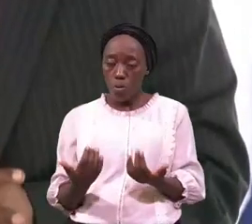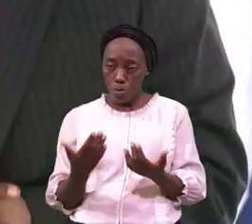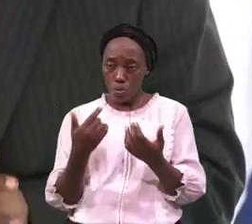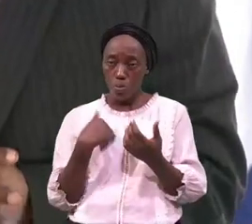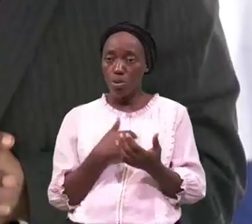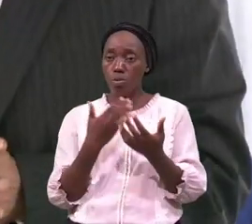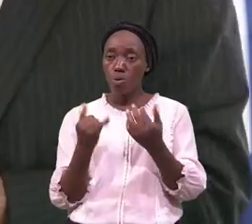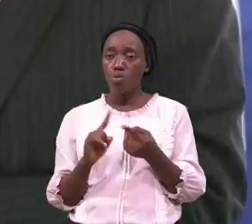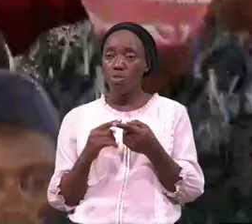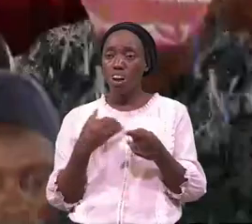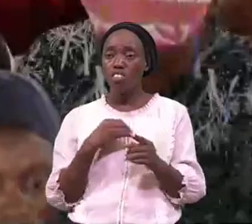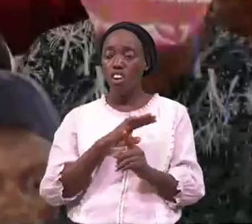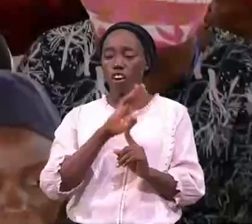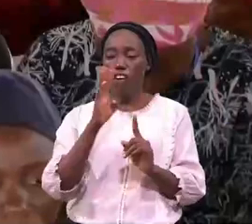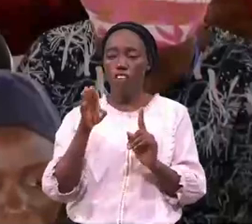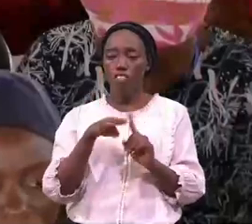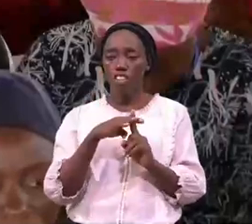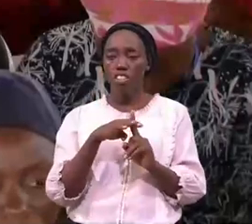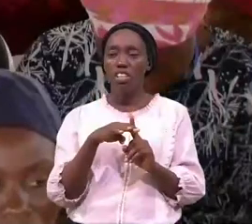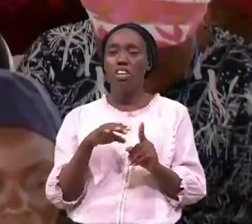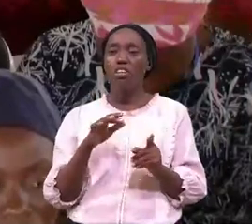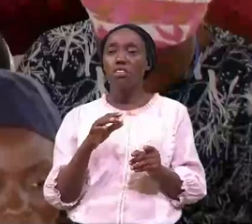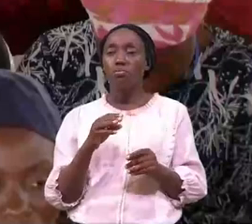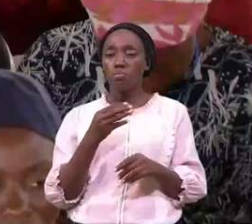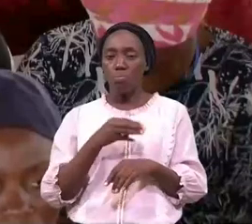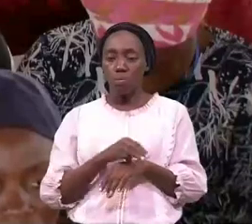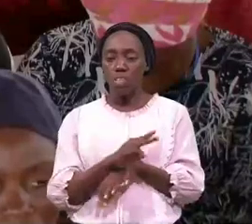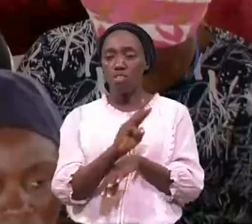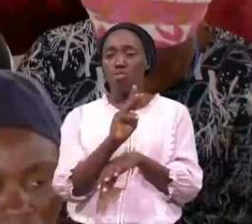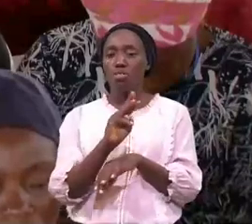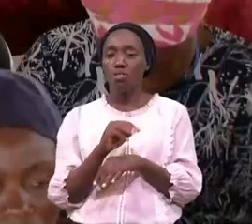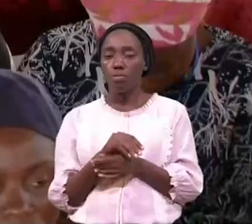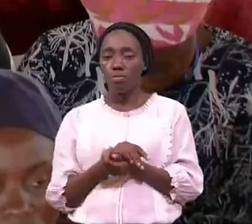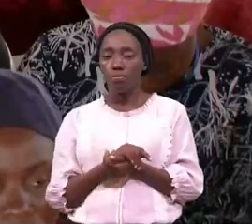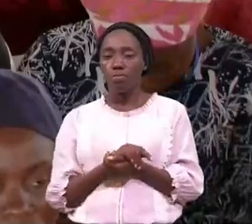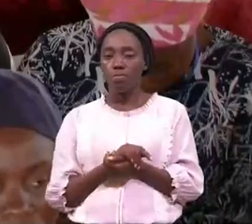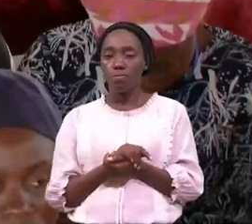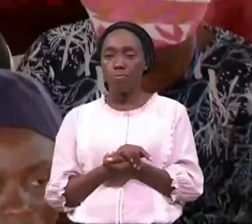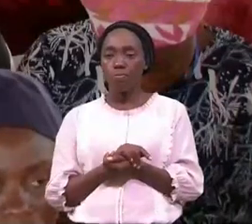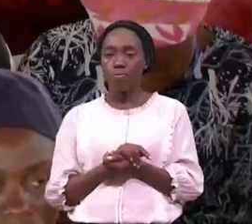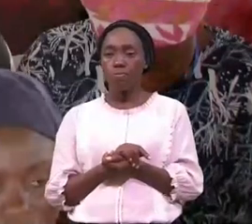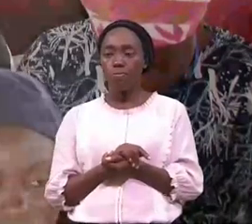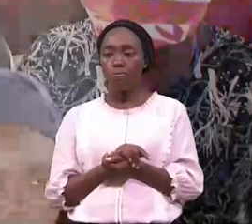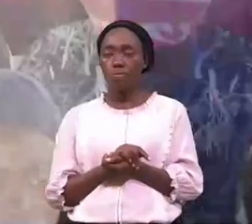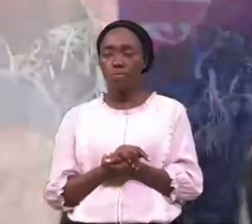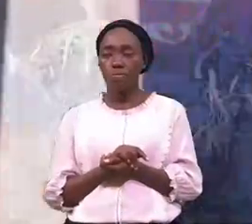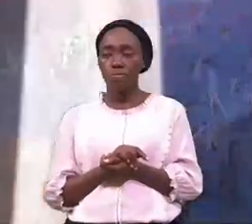Cher pasteur, ministre, homme de Dieu, nous voulons maintenant désormais avoir un ministère persuasif.